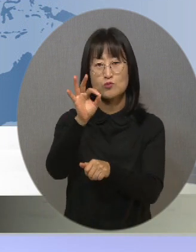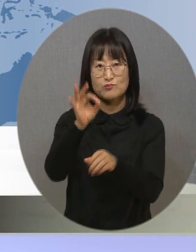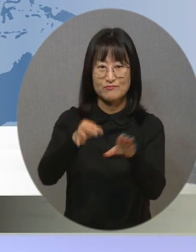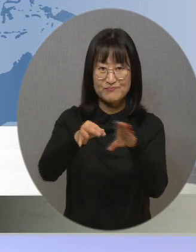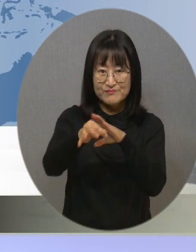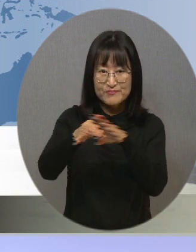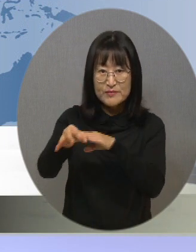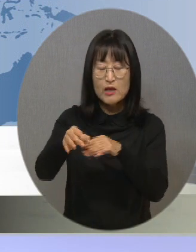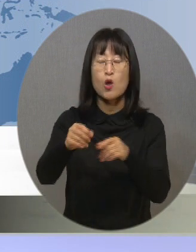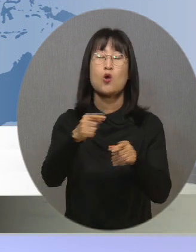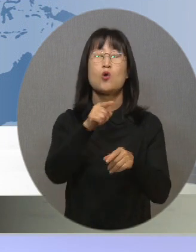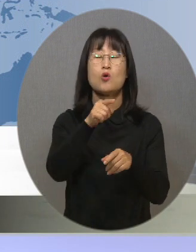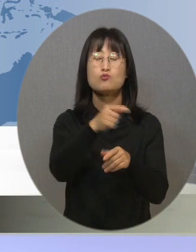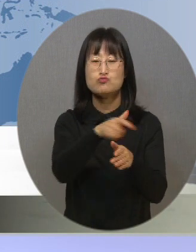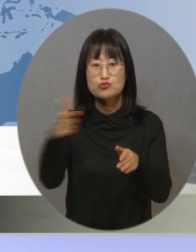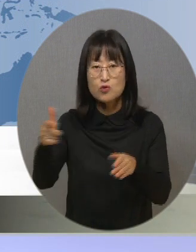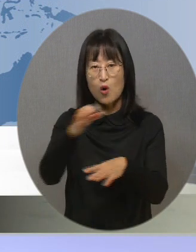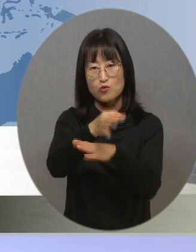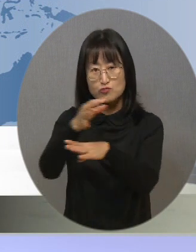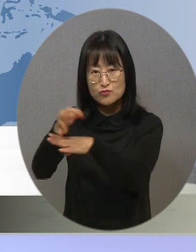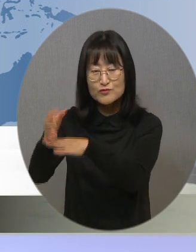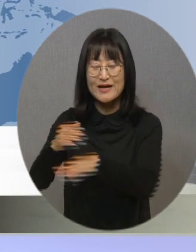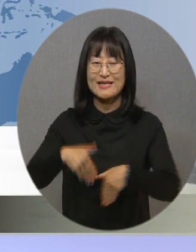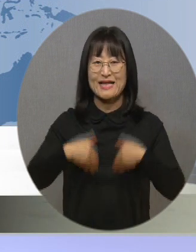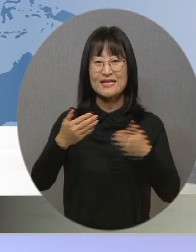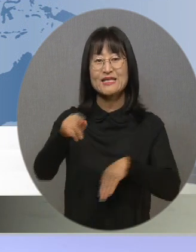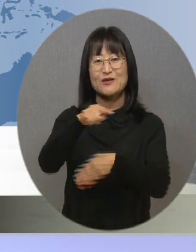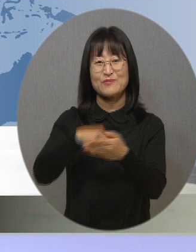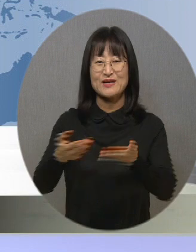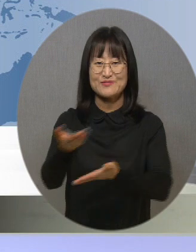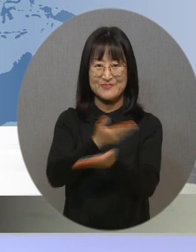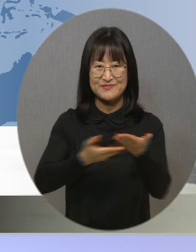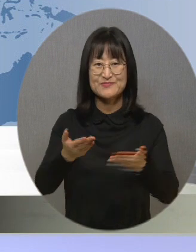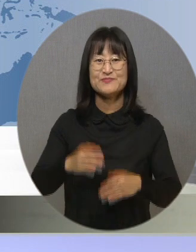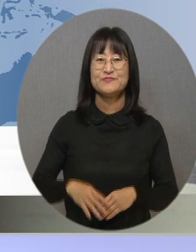동참하며 따뜻한 마음을 나눴는데요. 정운성 기자입니다.